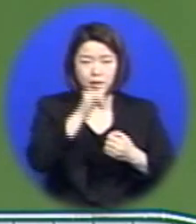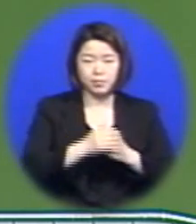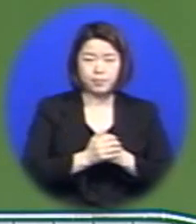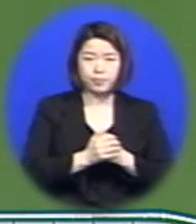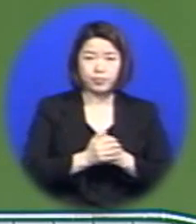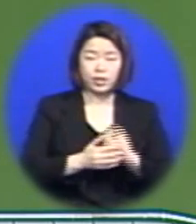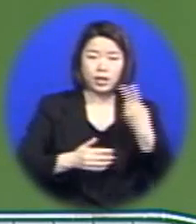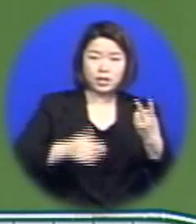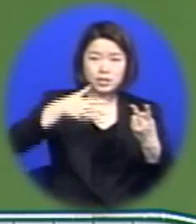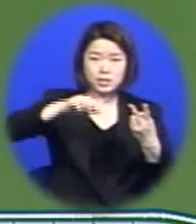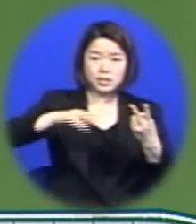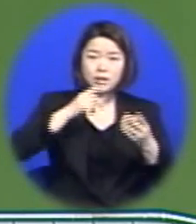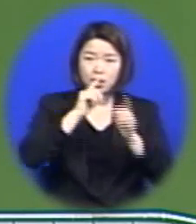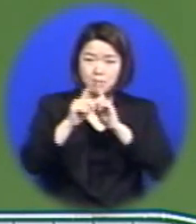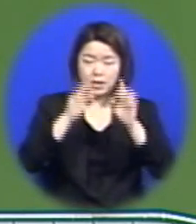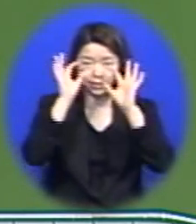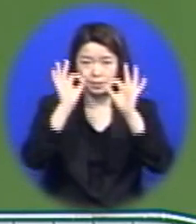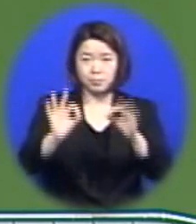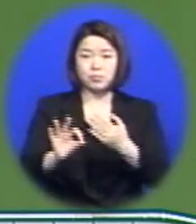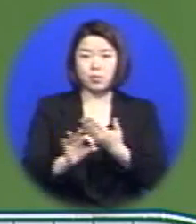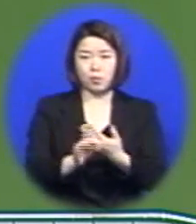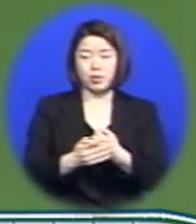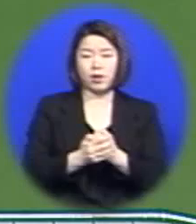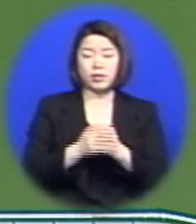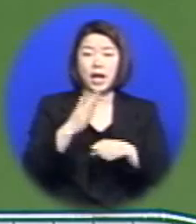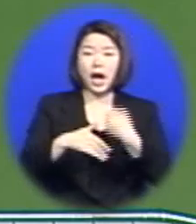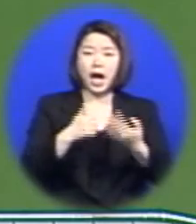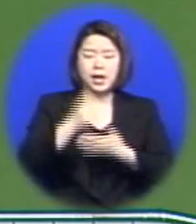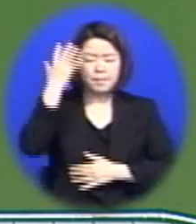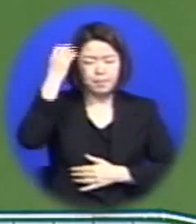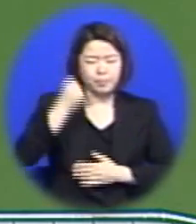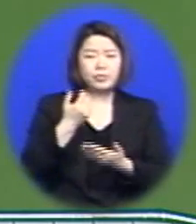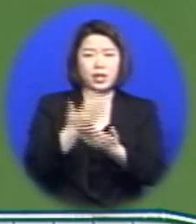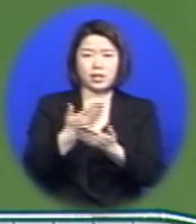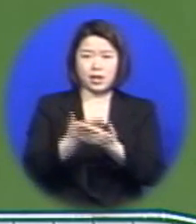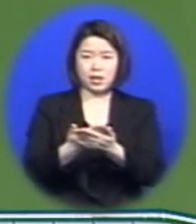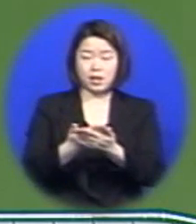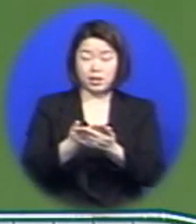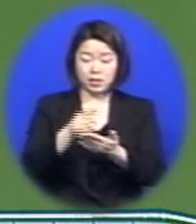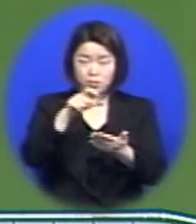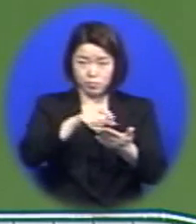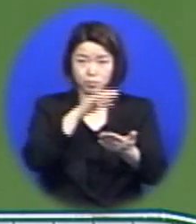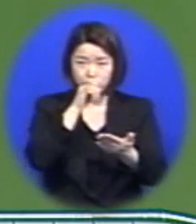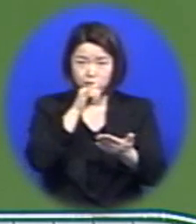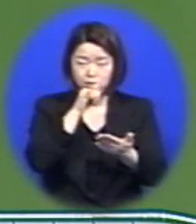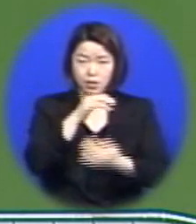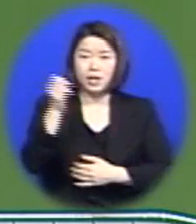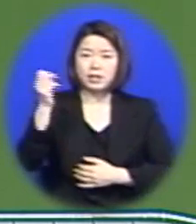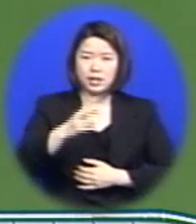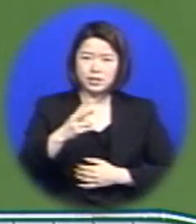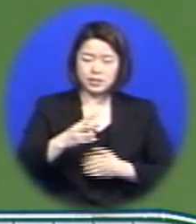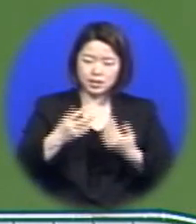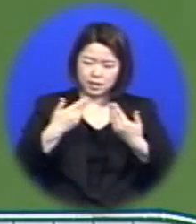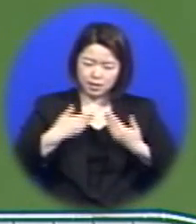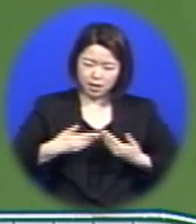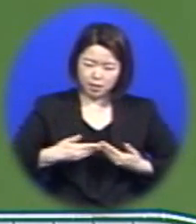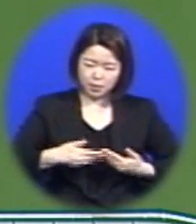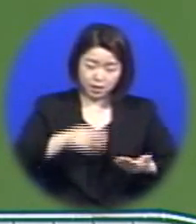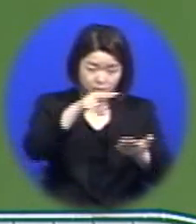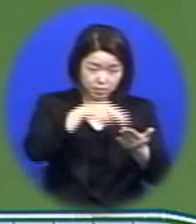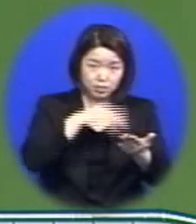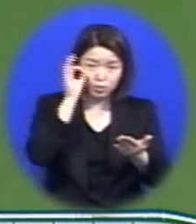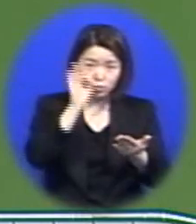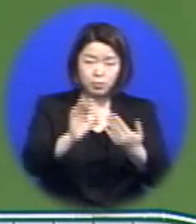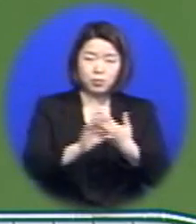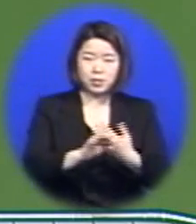2절 말씀을 보면 하나님께 기억해 달라는 간구입니다 그데 다시 가만히 보면요